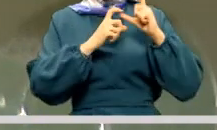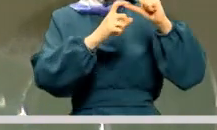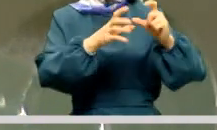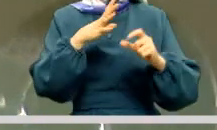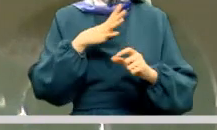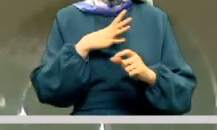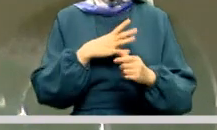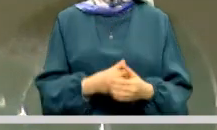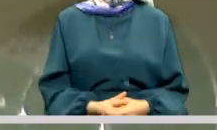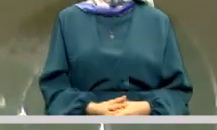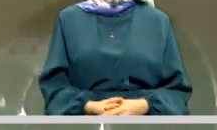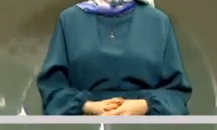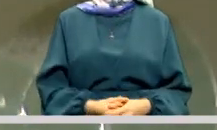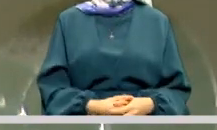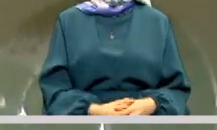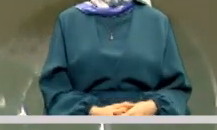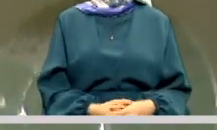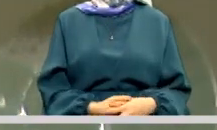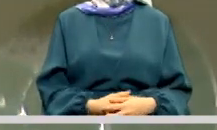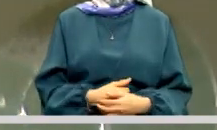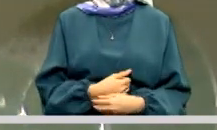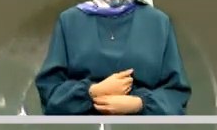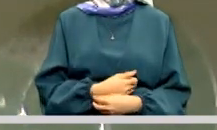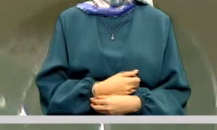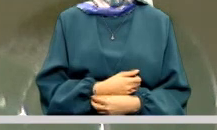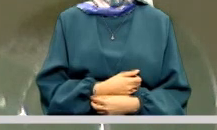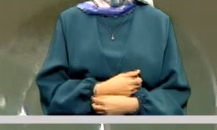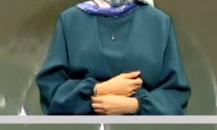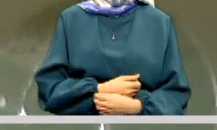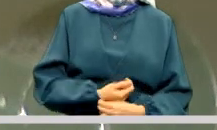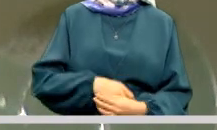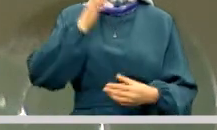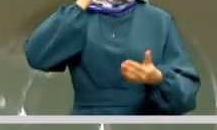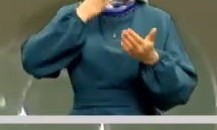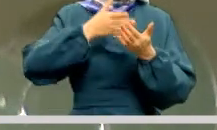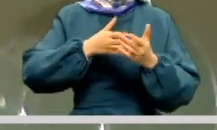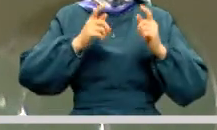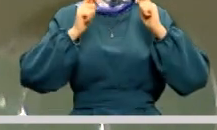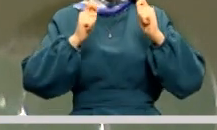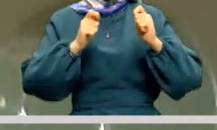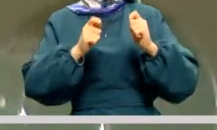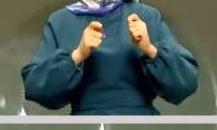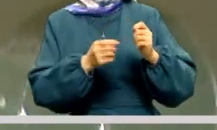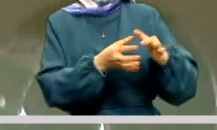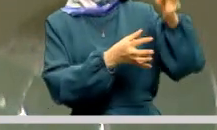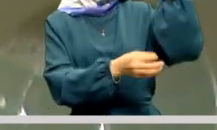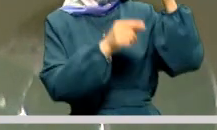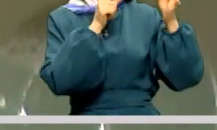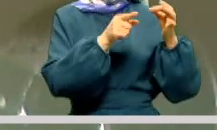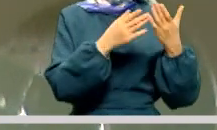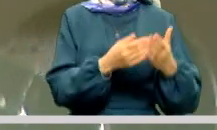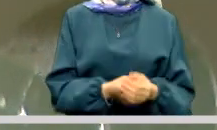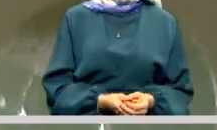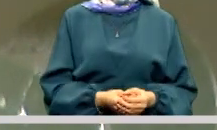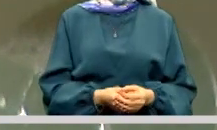bana soracak olursanız ibadetin zorluğuyla ibadetin birine zor gelmesi mesela günde beş vakit